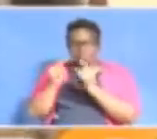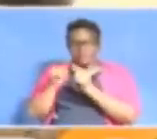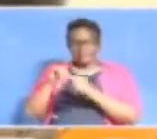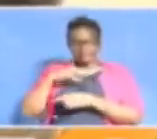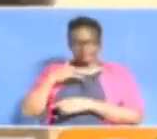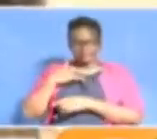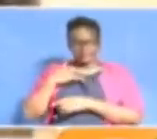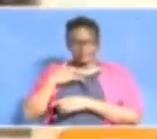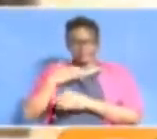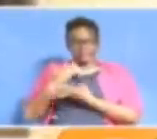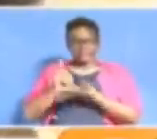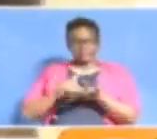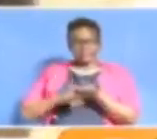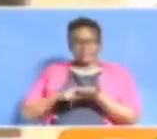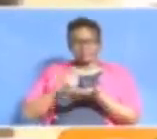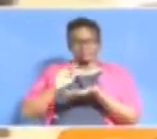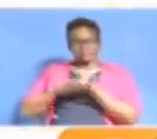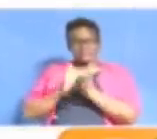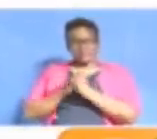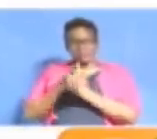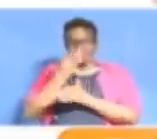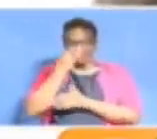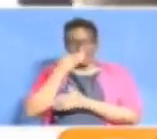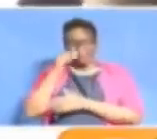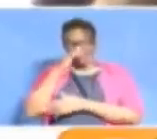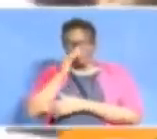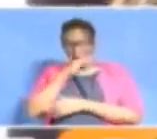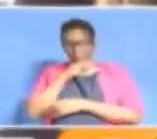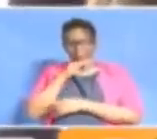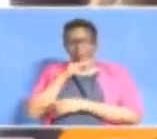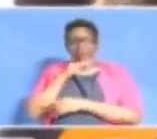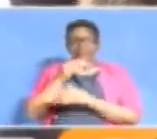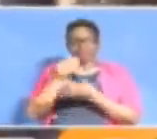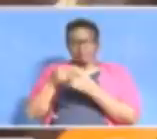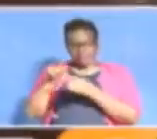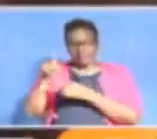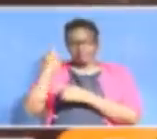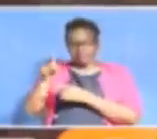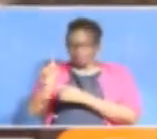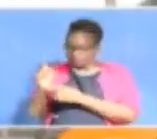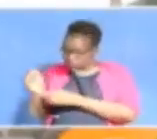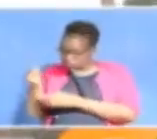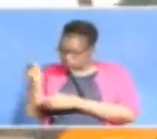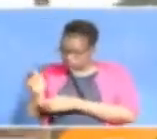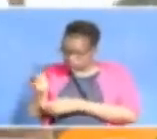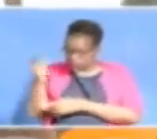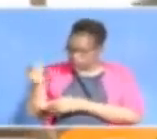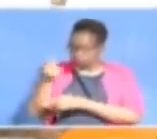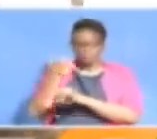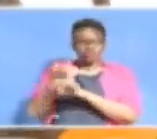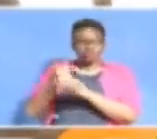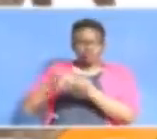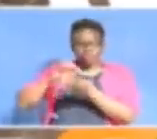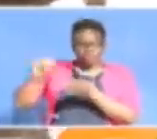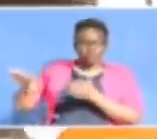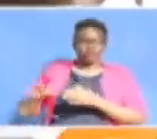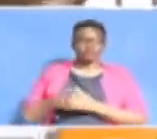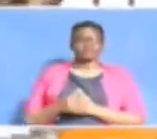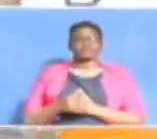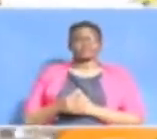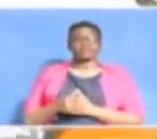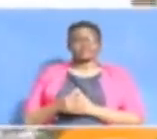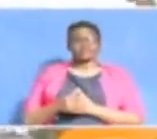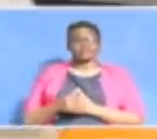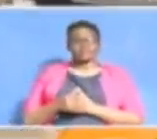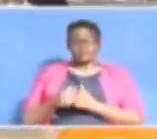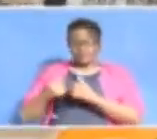ameanza kuoza, lakini mtu hutoa, unaondoa hiyo mawe. Vikwazo zenye tunapata ni kama